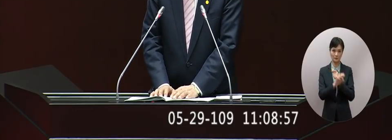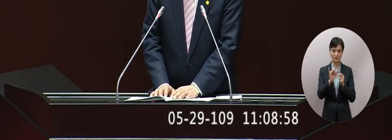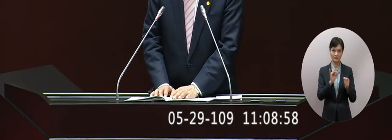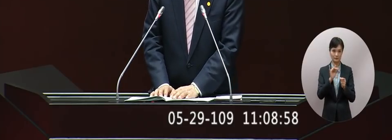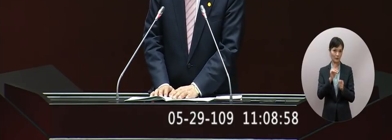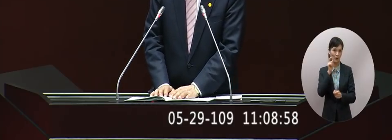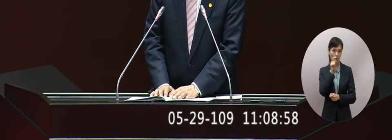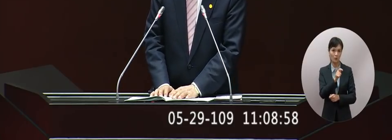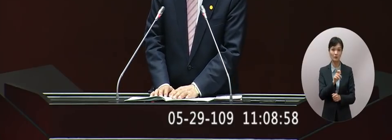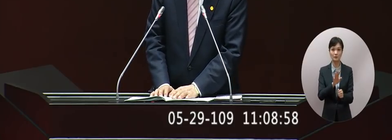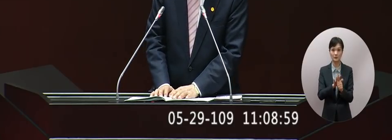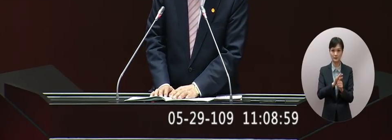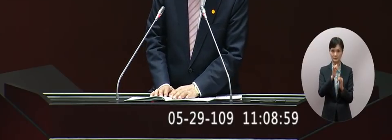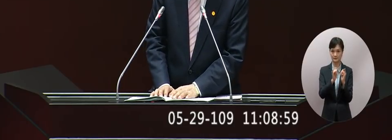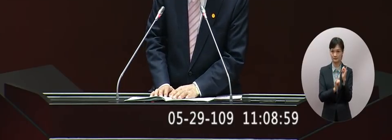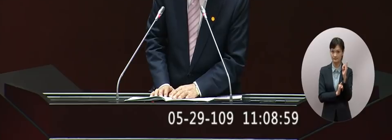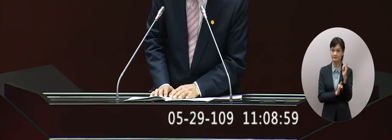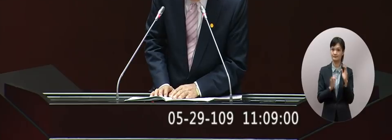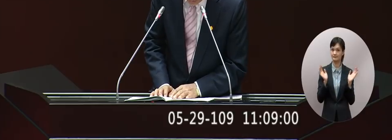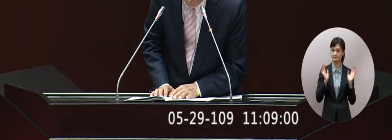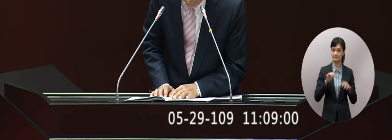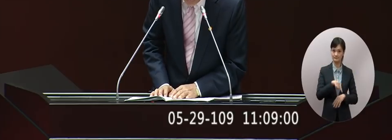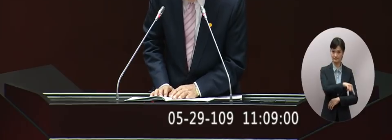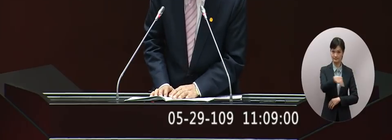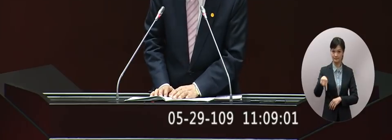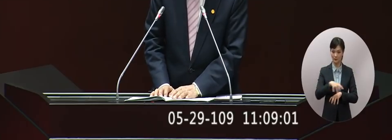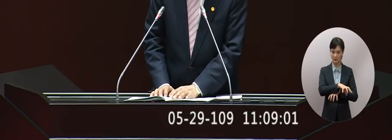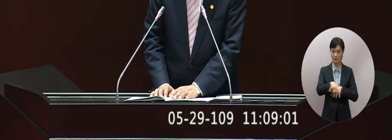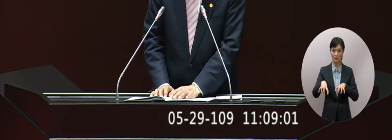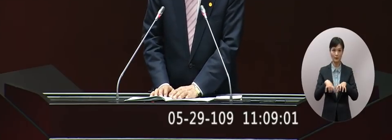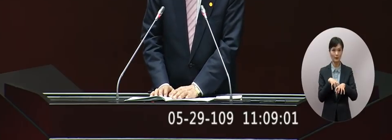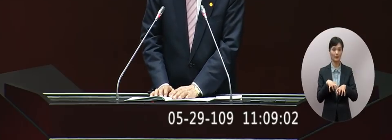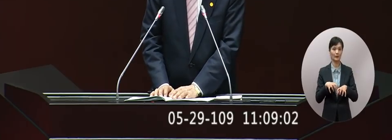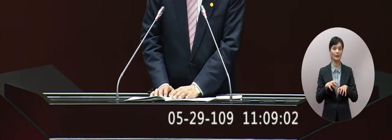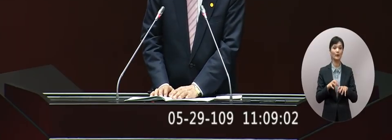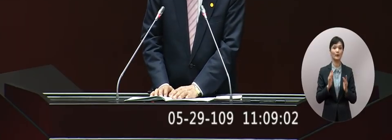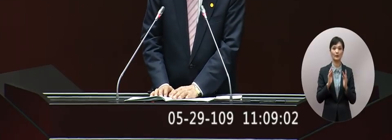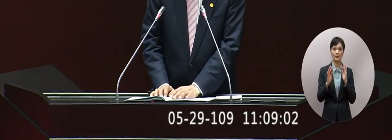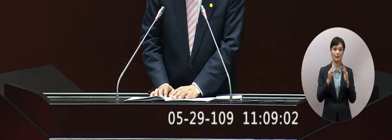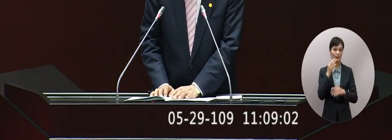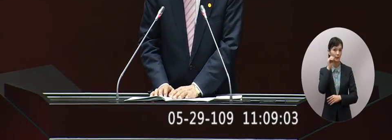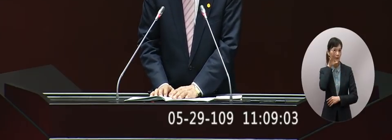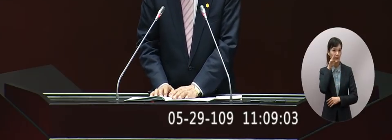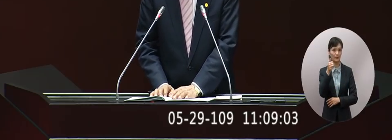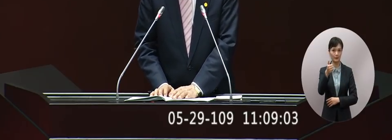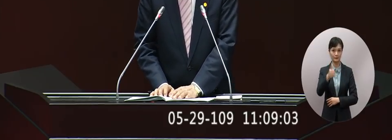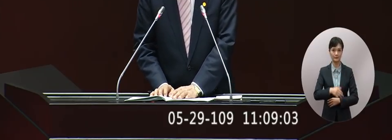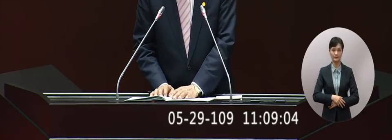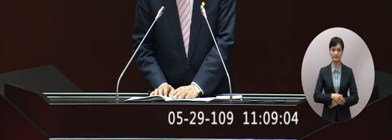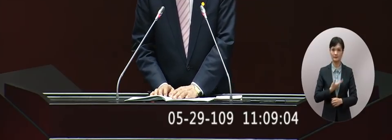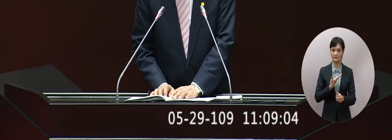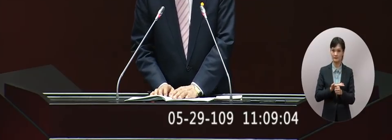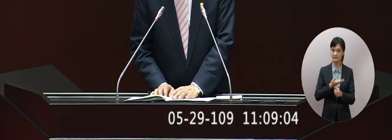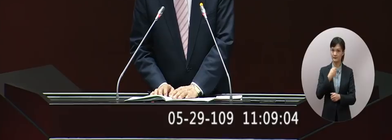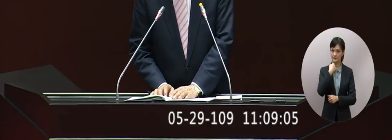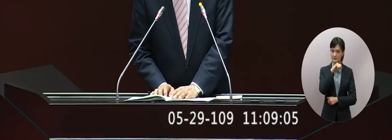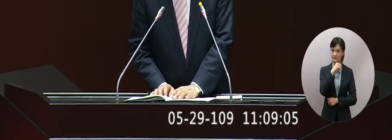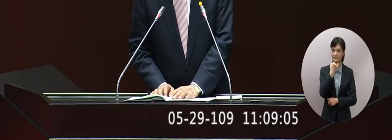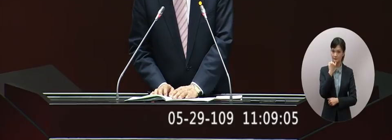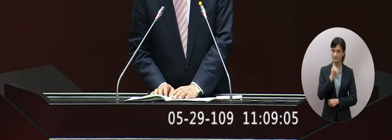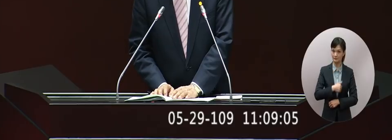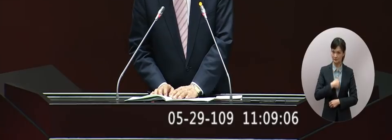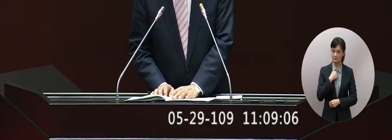代开辟长荣远景，让台湾成为一个真正民